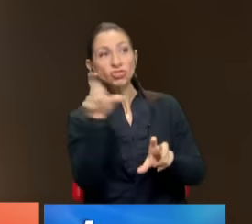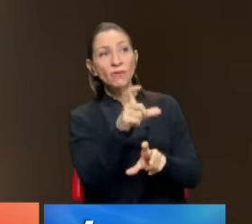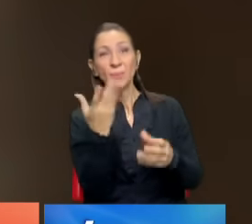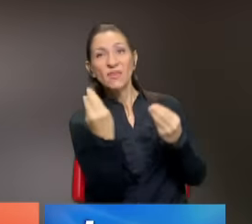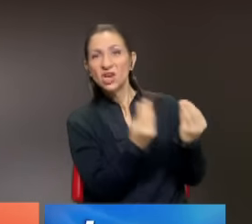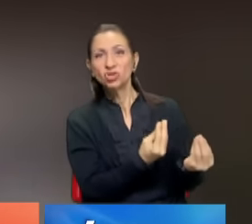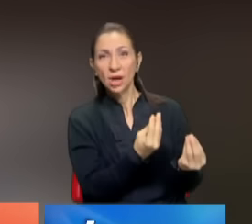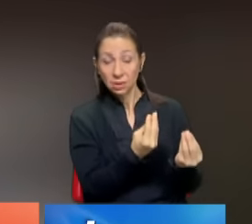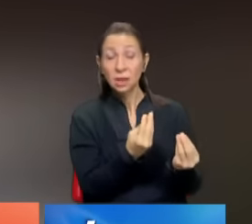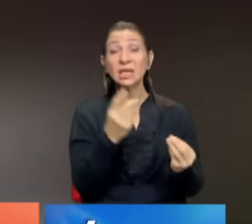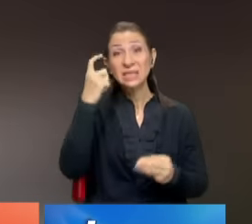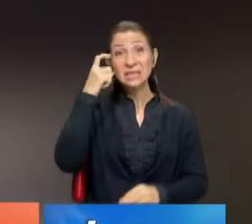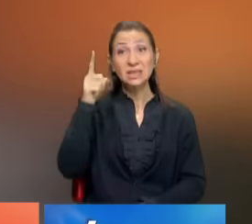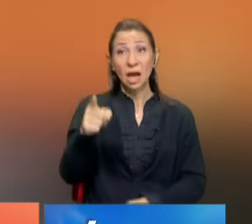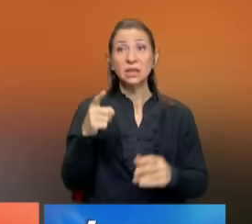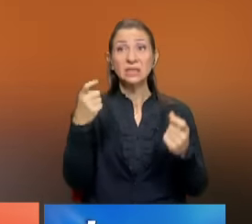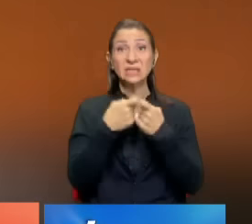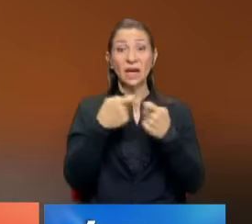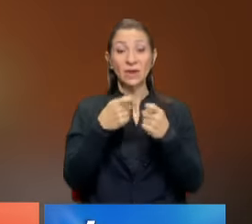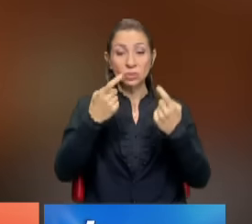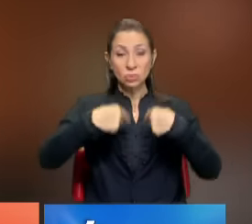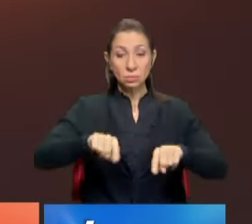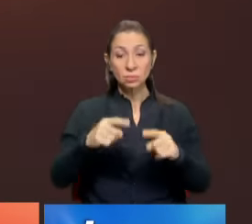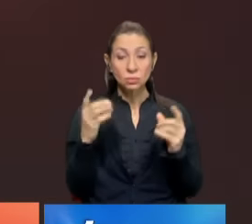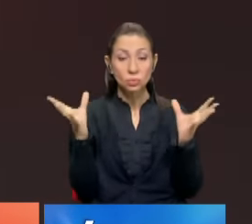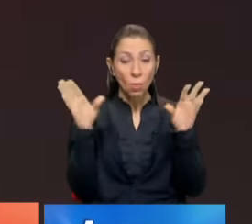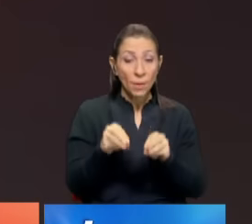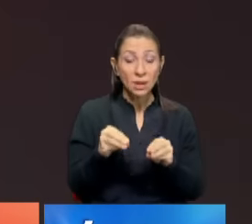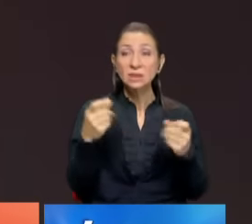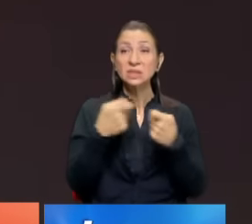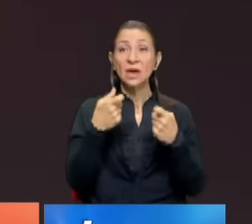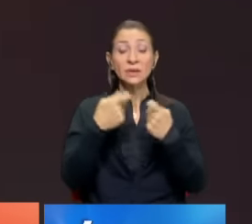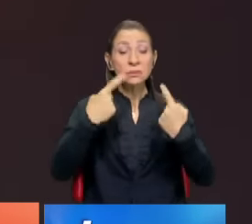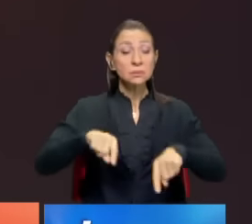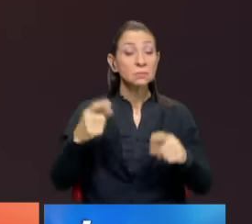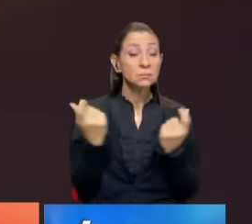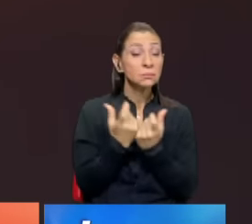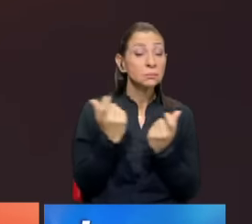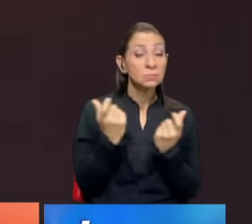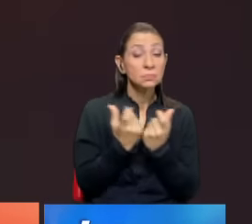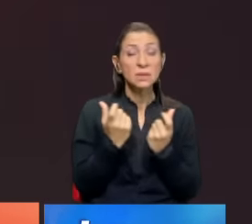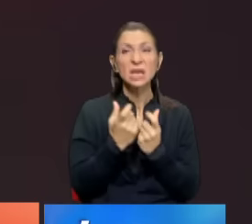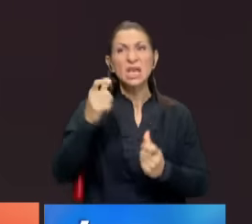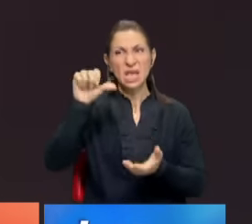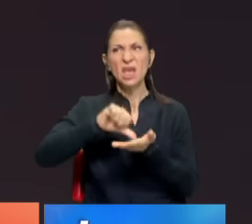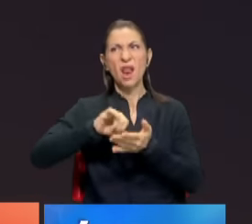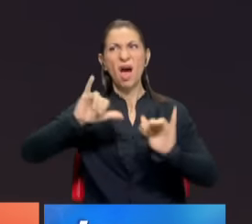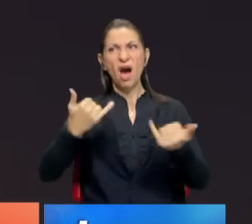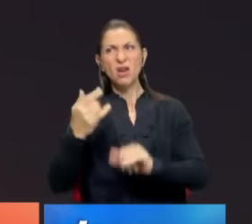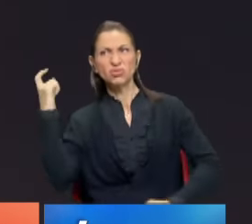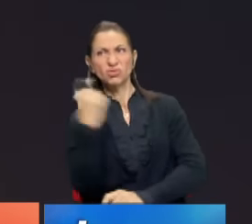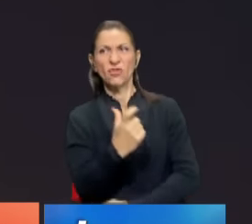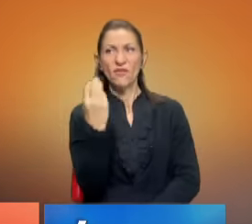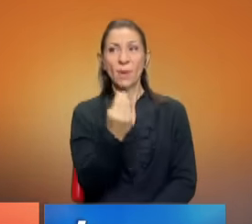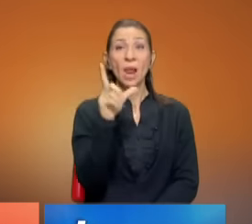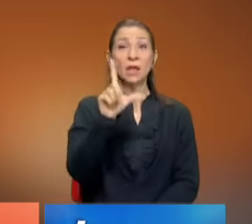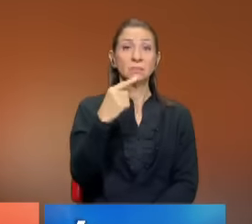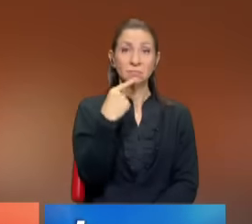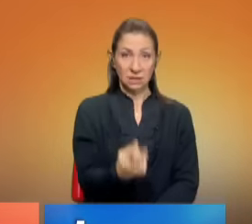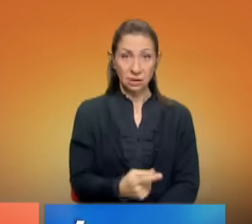yanıta çevrildi. İsrail'de savaş kabinesi toplandı. Savaş kabinesinin İran'a sert şekilde karşılık verme kararı aldığını